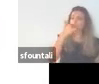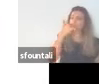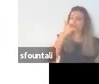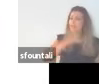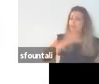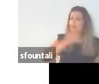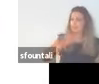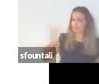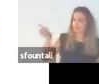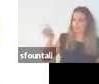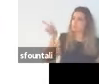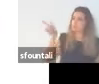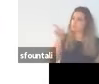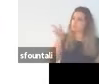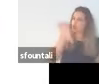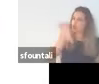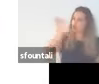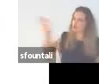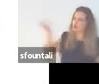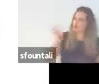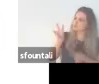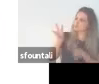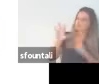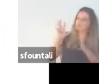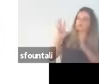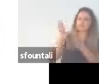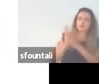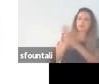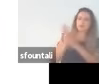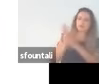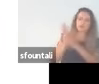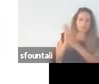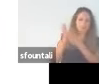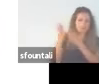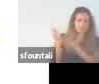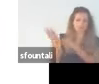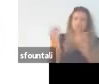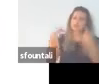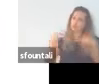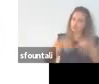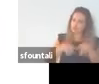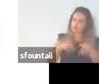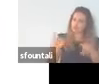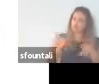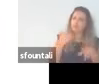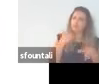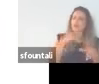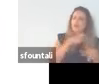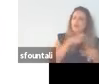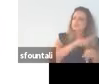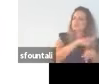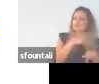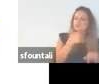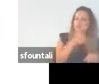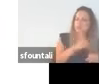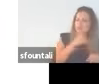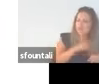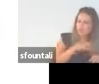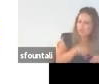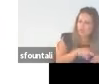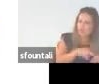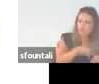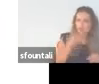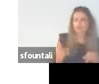βιασμού. Ενώ ταυτόχρονα στην Ολλανδία και την Ελβετία διεξάγονται αυτή τη στιγμή συζητήσεις και υπάρχουν δεσμεύσεις ότι